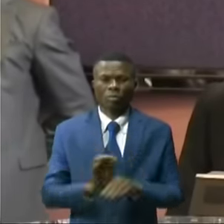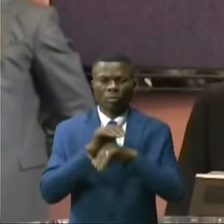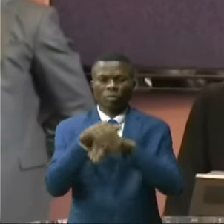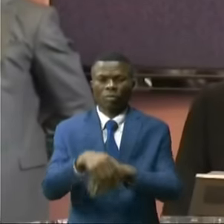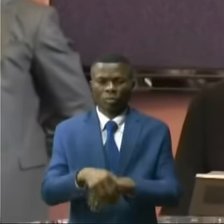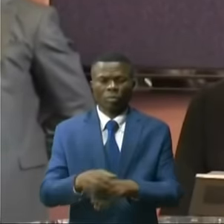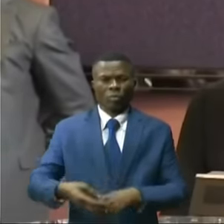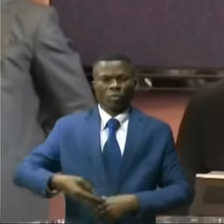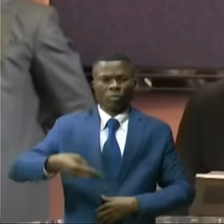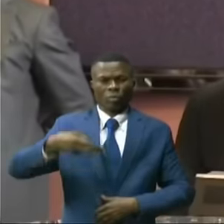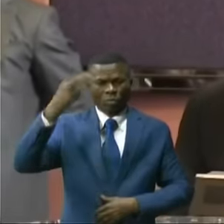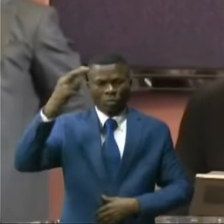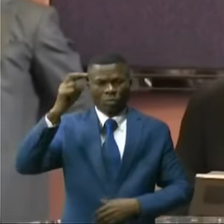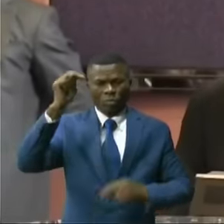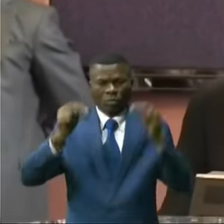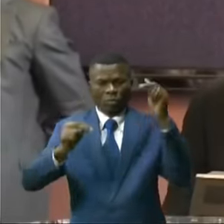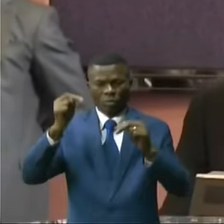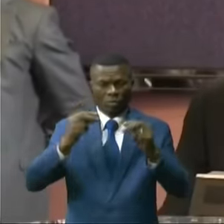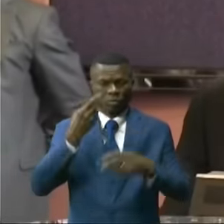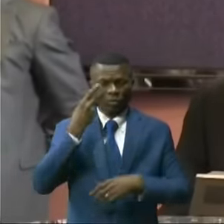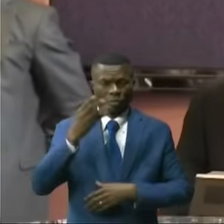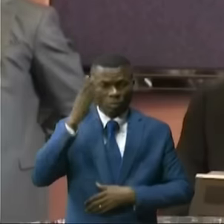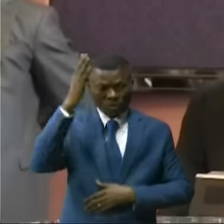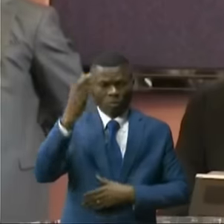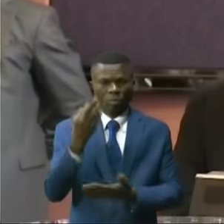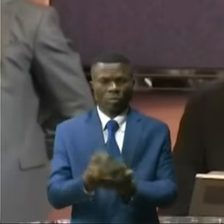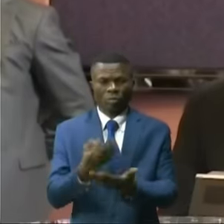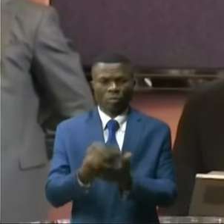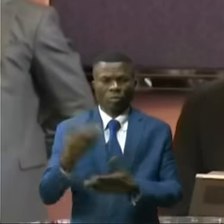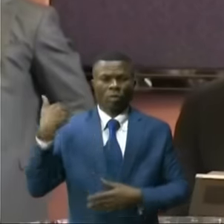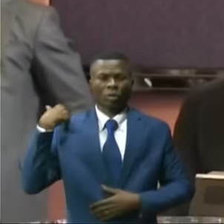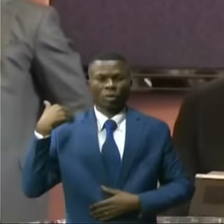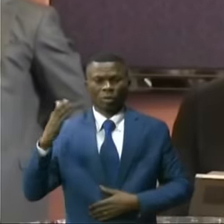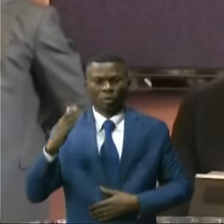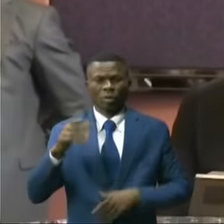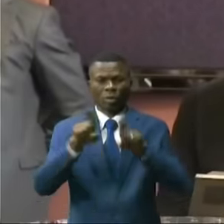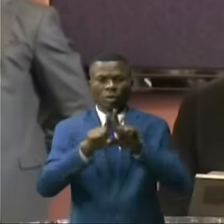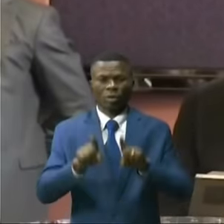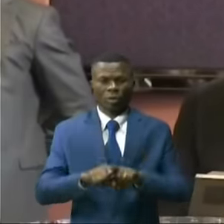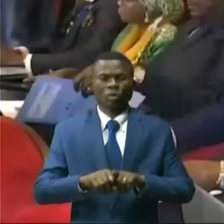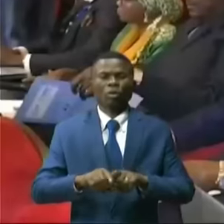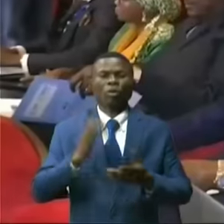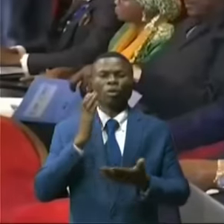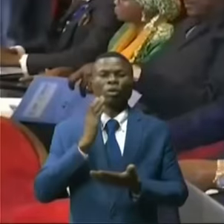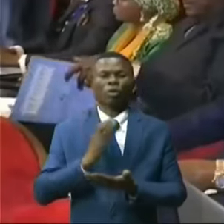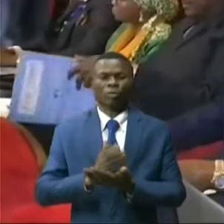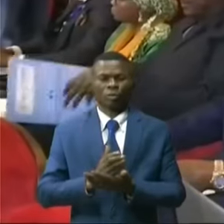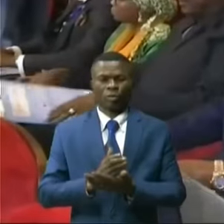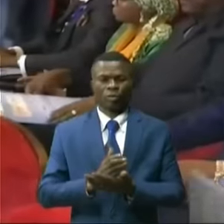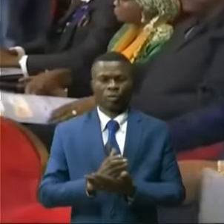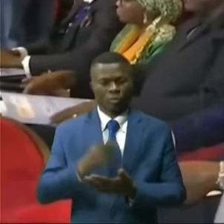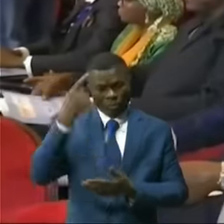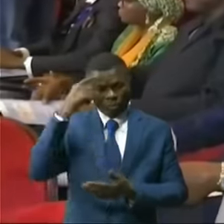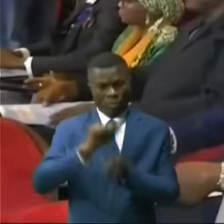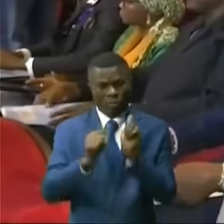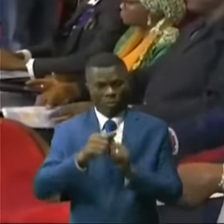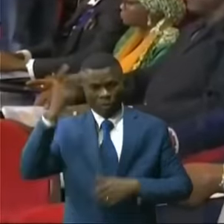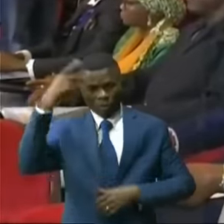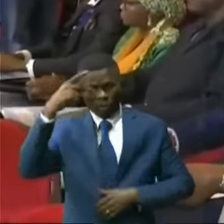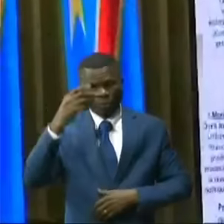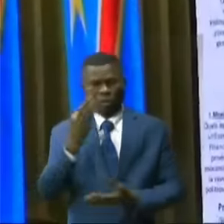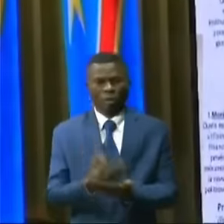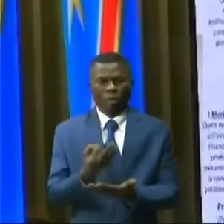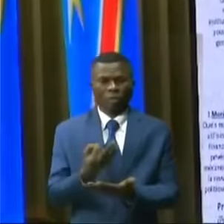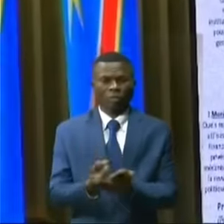haut niveau sur les perspectives de financement public et privé sur les politiques de